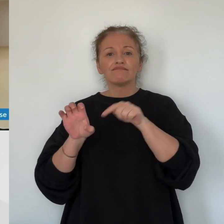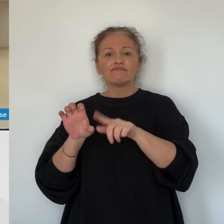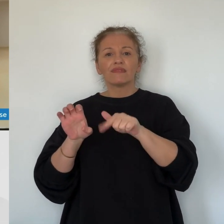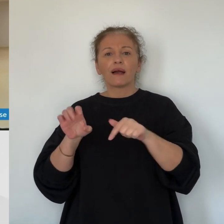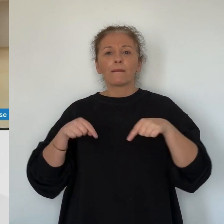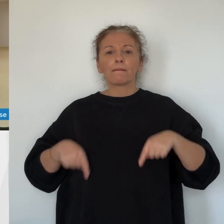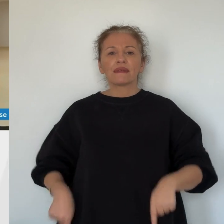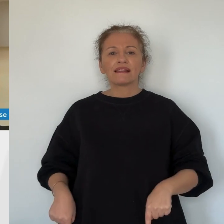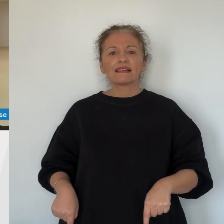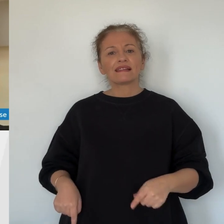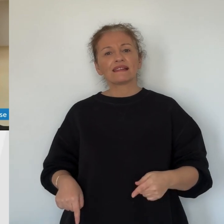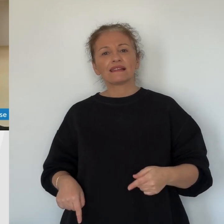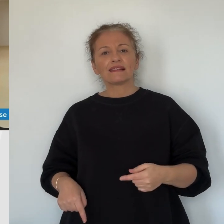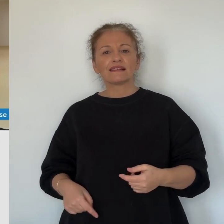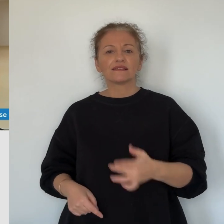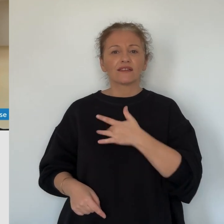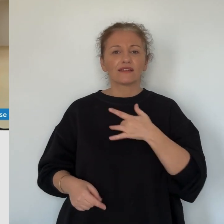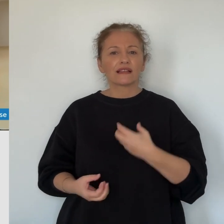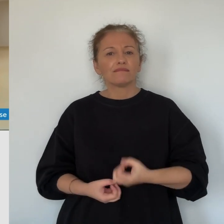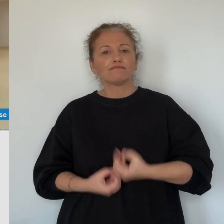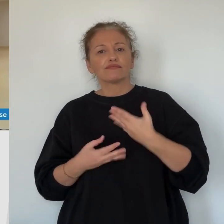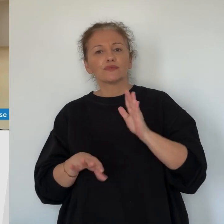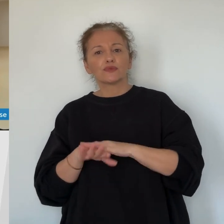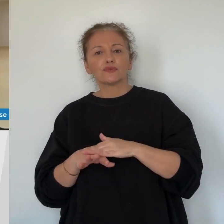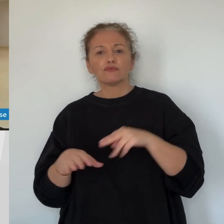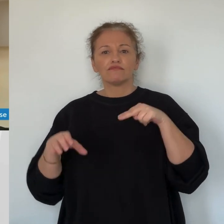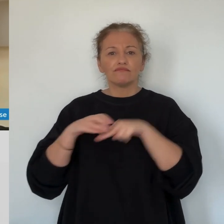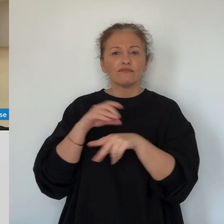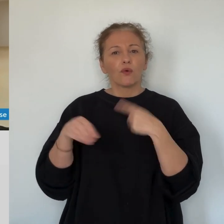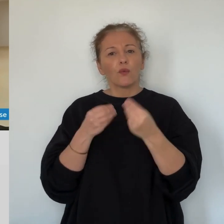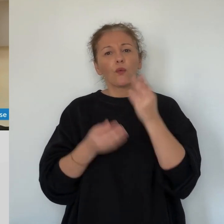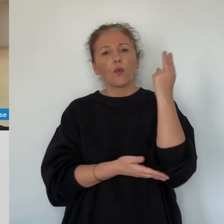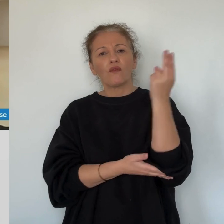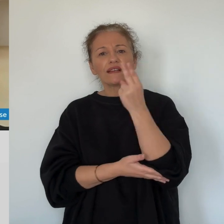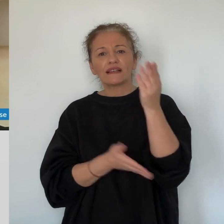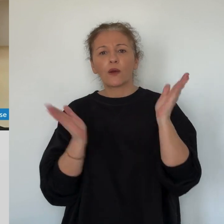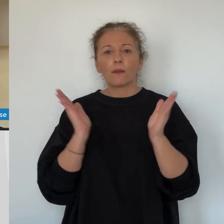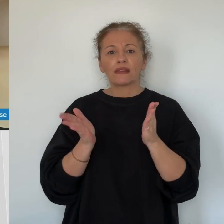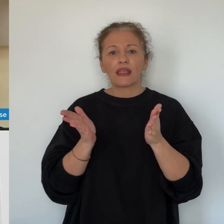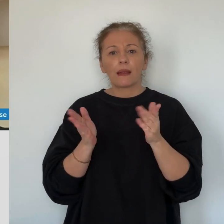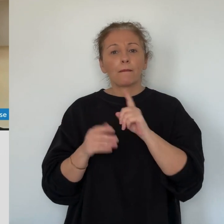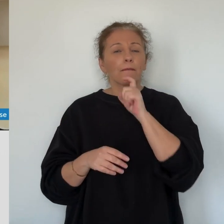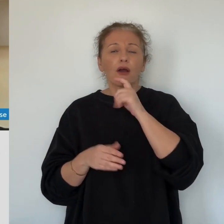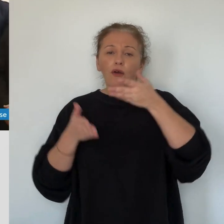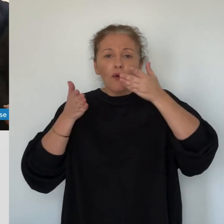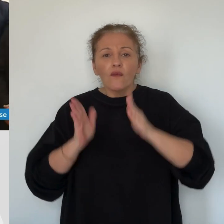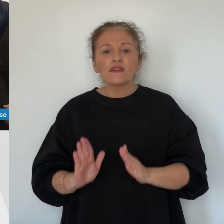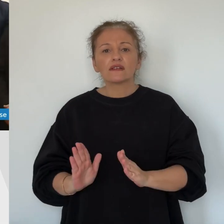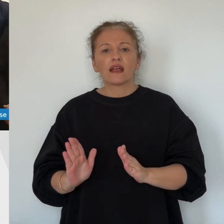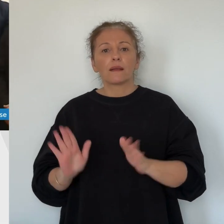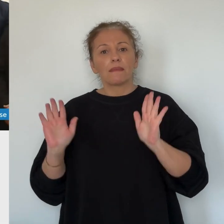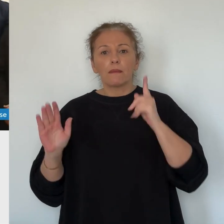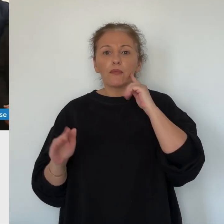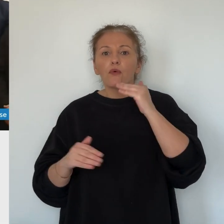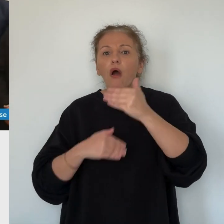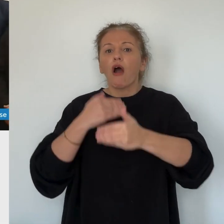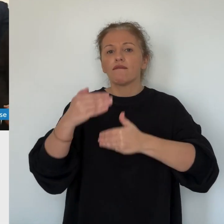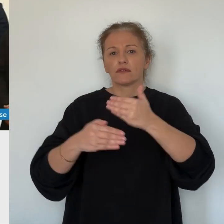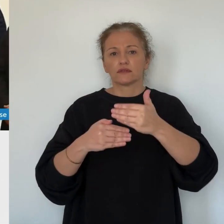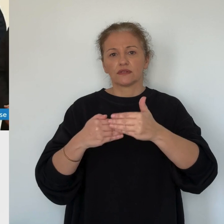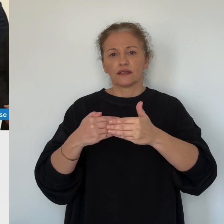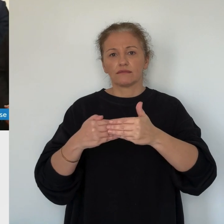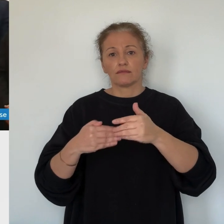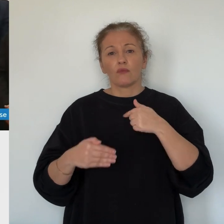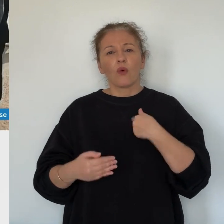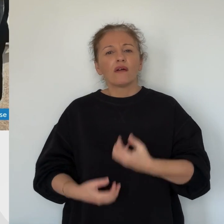più ci sarà capacità, se mettiamo un corti come avanzo, da di noi a capacità per noi di va avanzare la fa. À la tribune, un bref